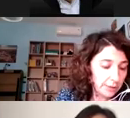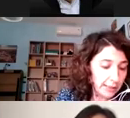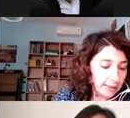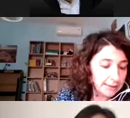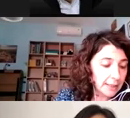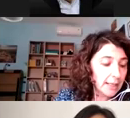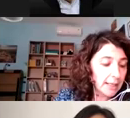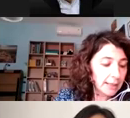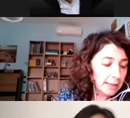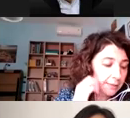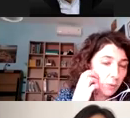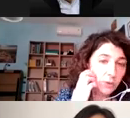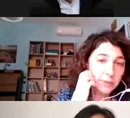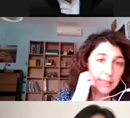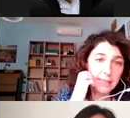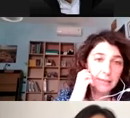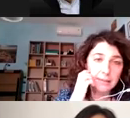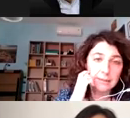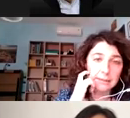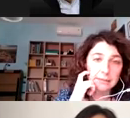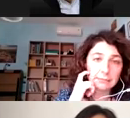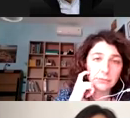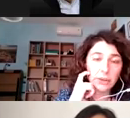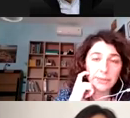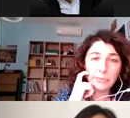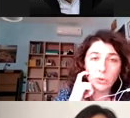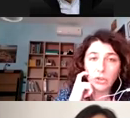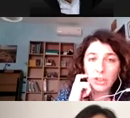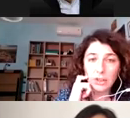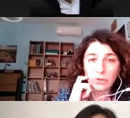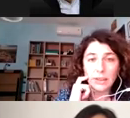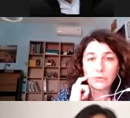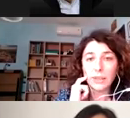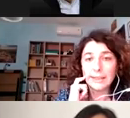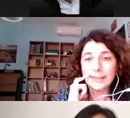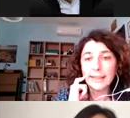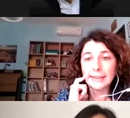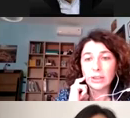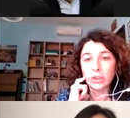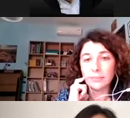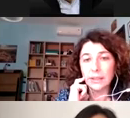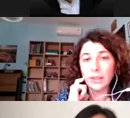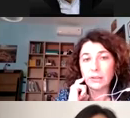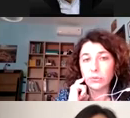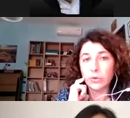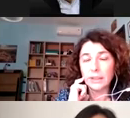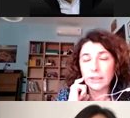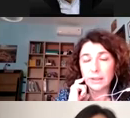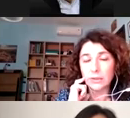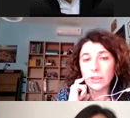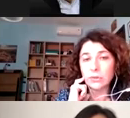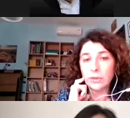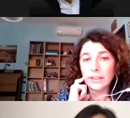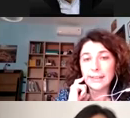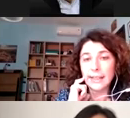addirittura false. Eh questo perché eh noi abbiamo deciso di focalizzarci in particolare su giovani